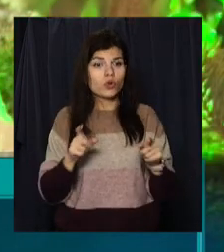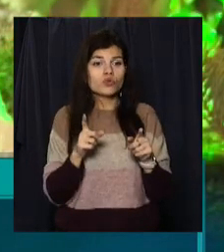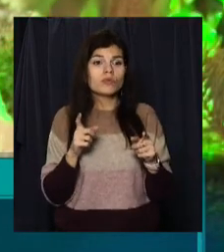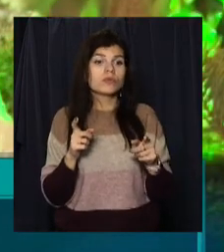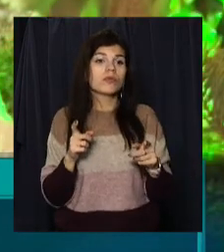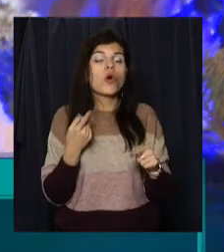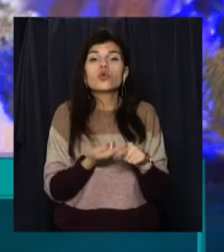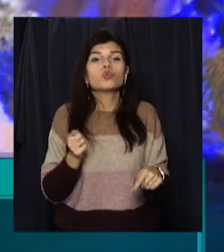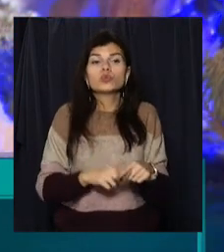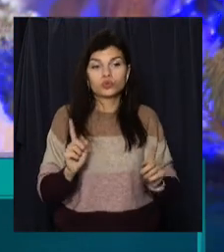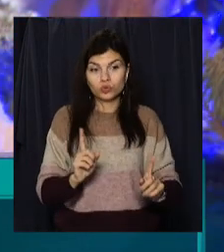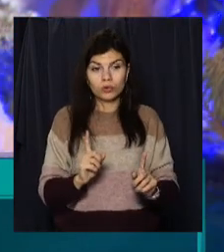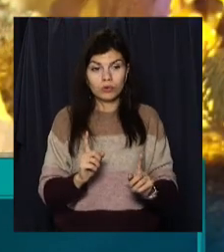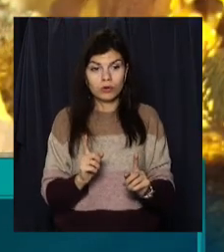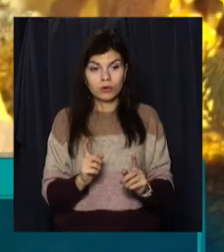день, тому що